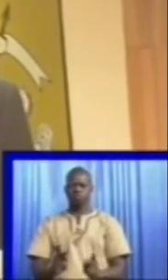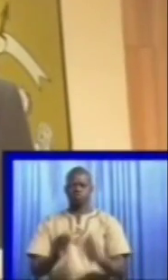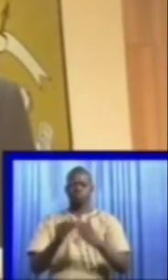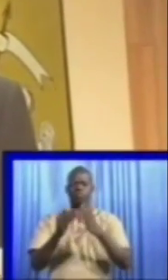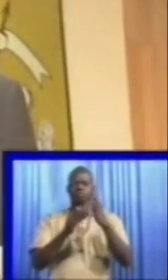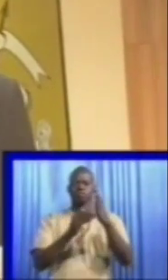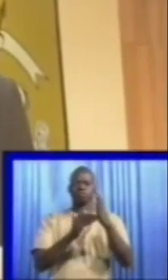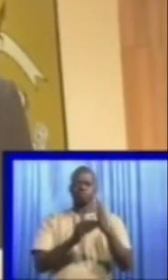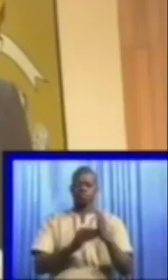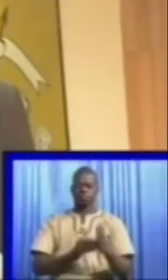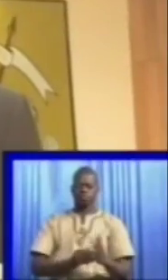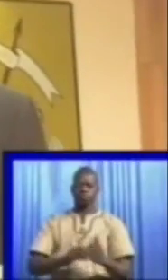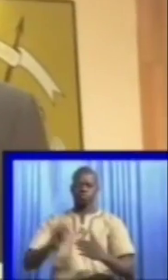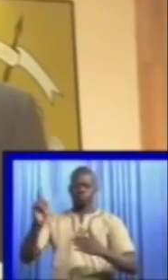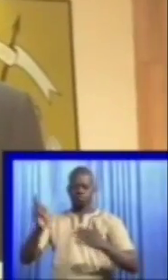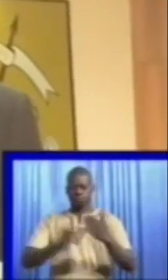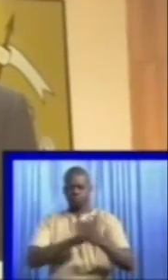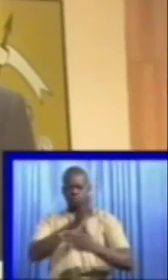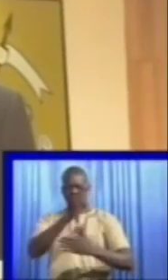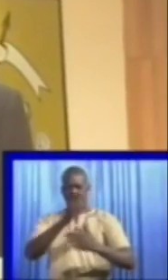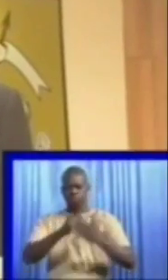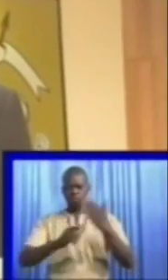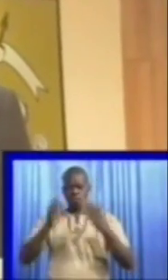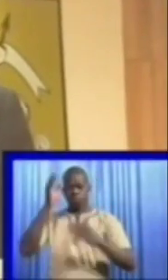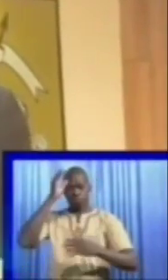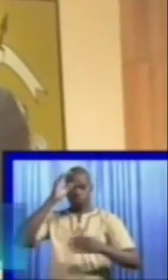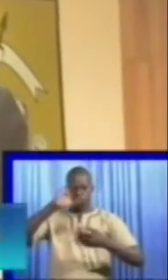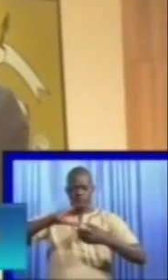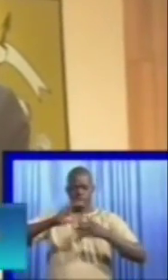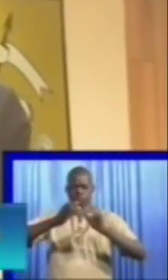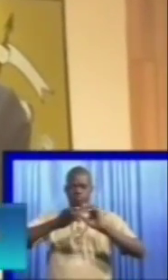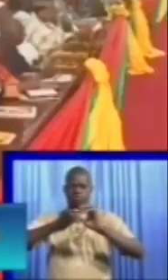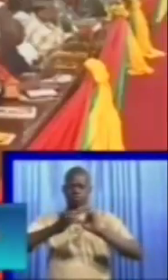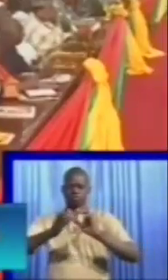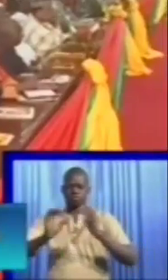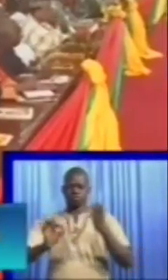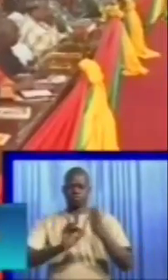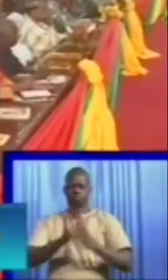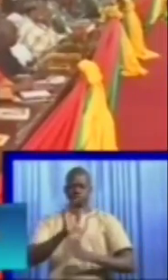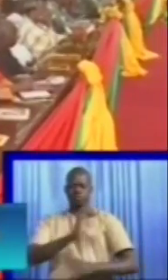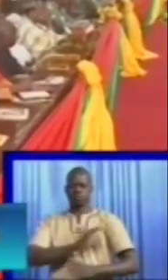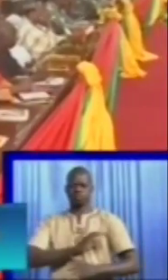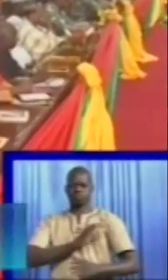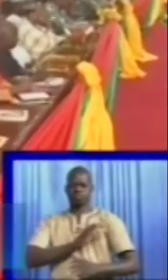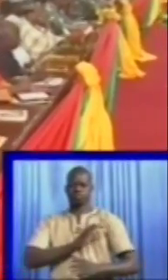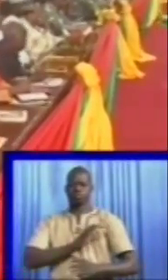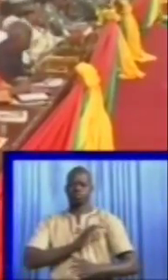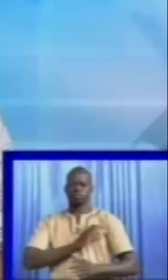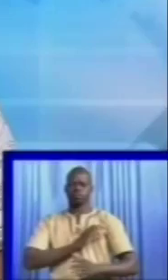à proscrire car contraires à l'esprit citoyen et civique.